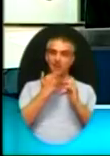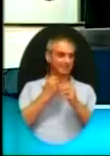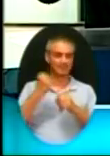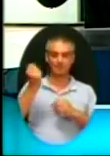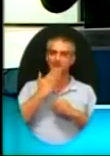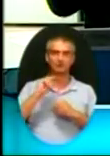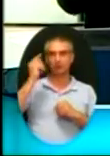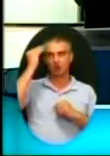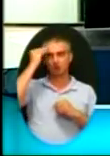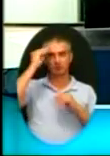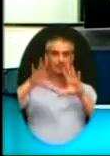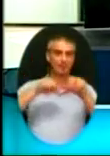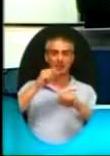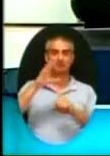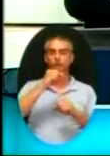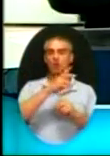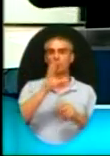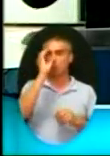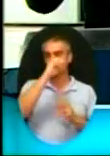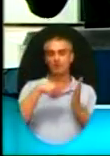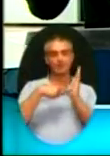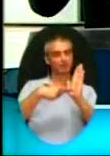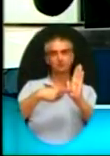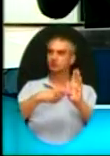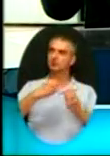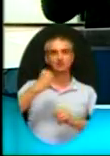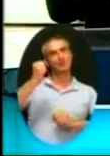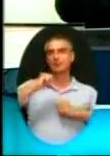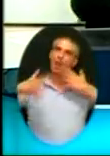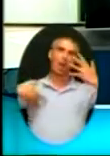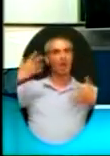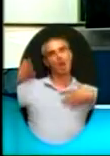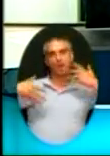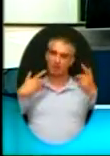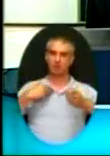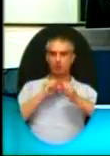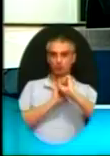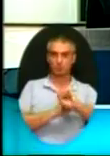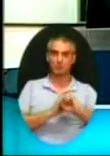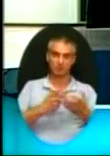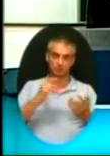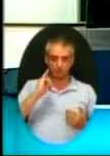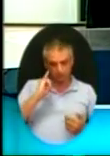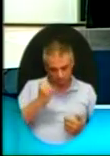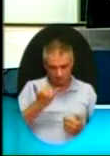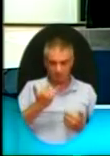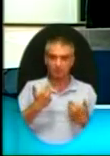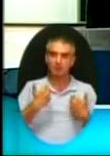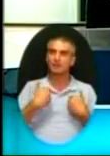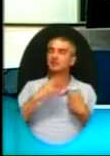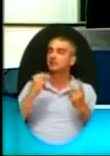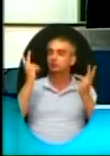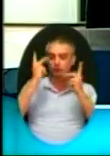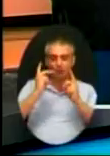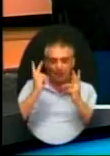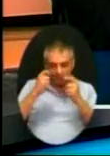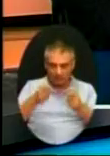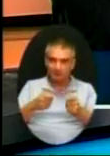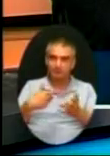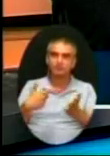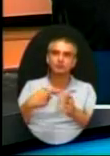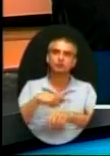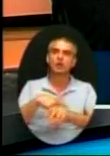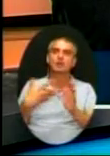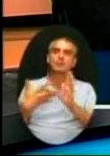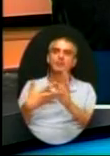אני לא זוכר שהמתנחלים, כשאובמה הציג תוכניות שלום, המתנחלים מיד צעקו איזה יופי, אנחנו בעד. יריב, כן, אם אני... יונח הסכם, זו כן. שעת